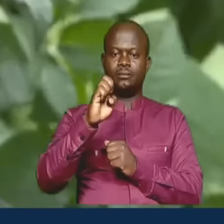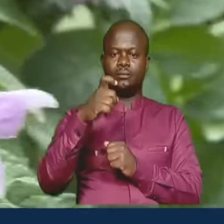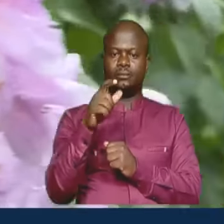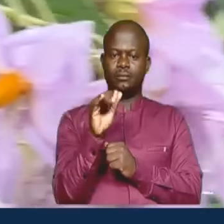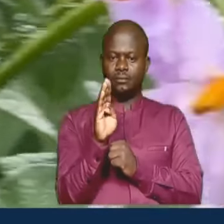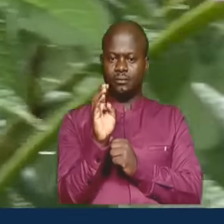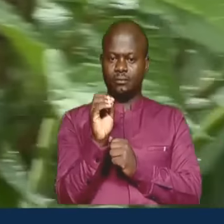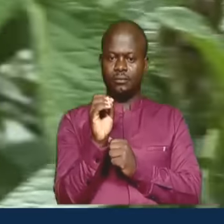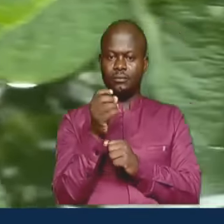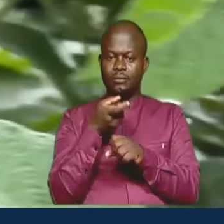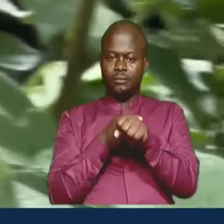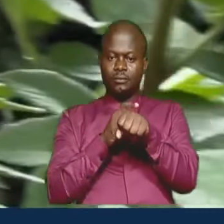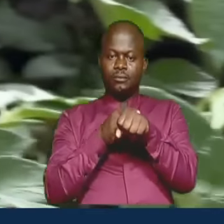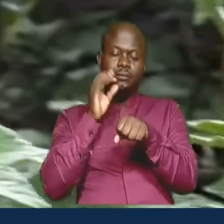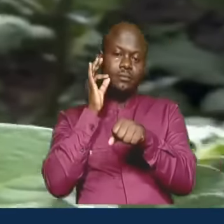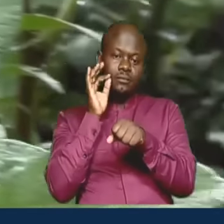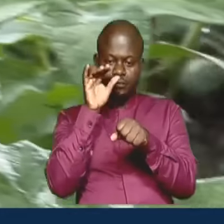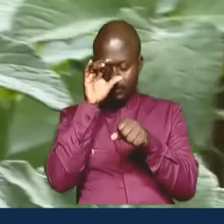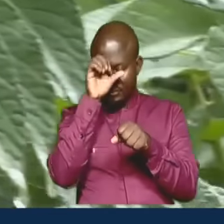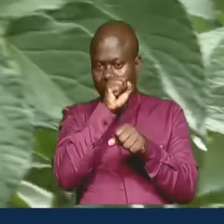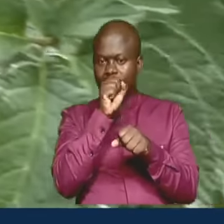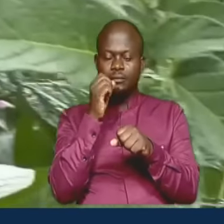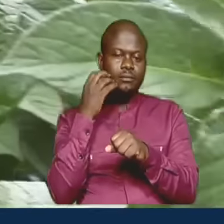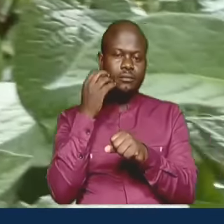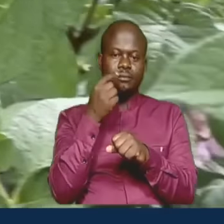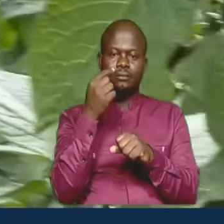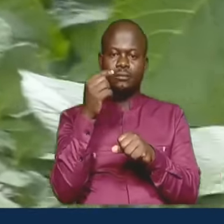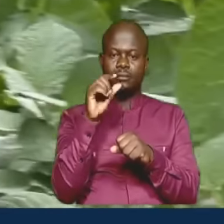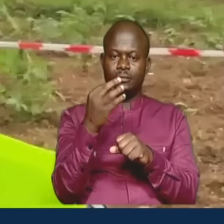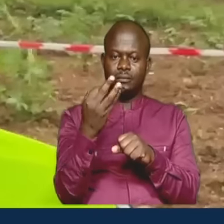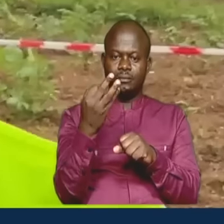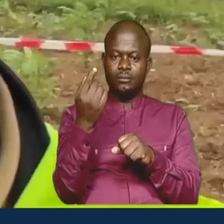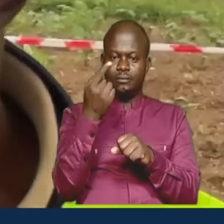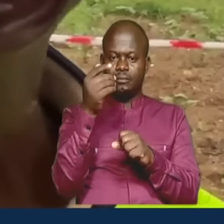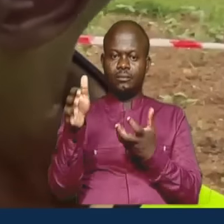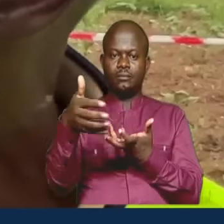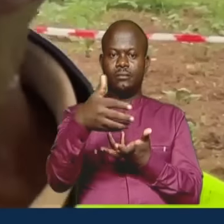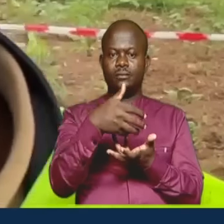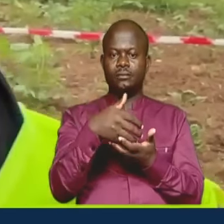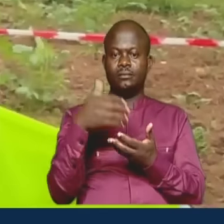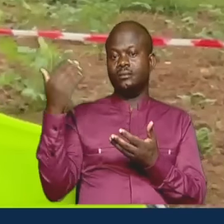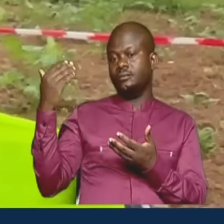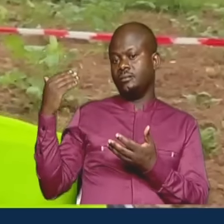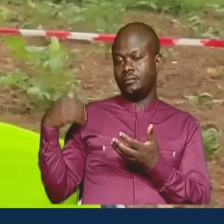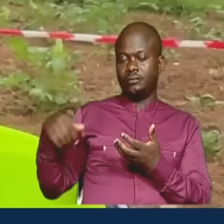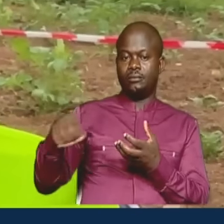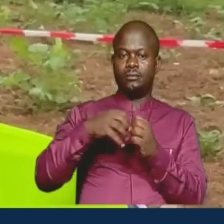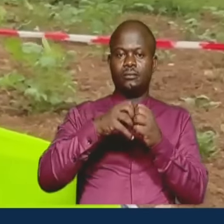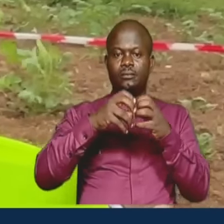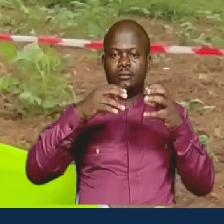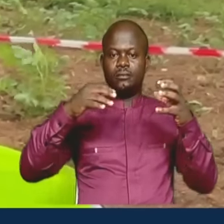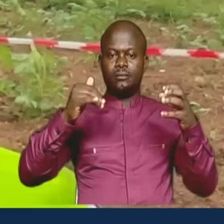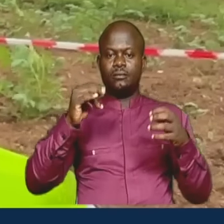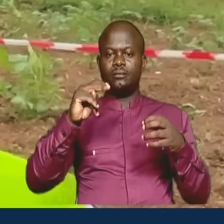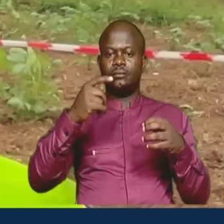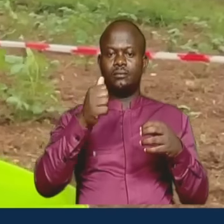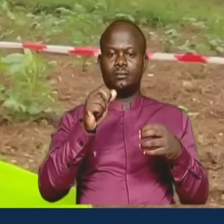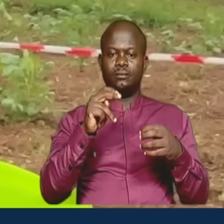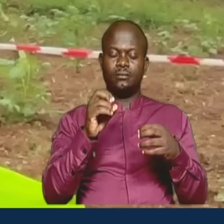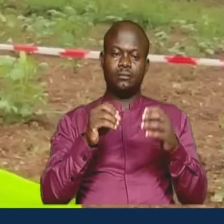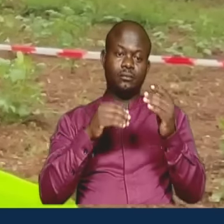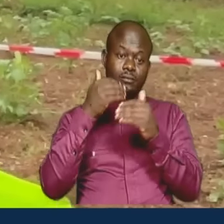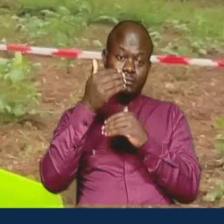ubuzirimo ibirayi by'imbuto bisigaje amezi 3 gusa ngo isarurwe. Mbere twatuburaga ingano. No,